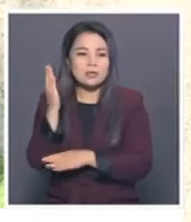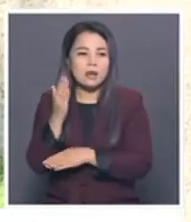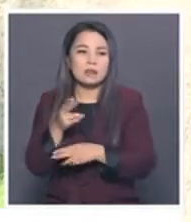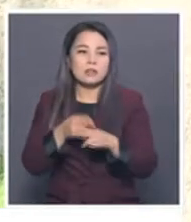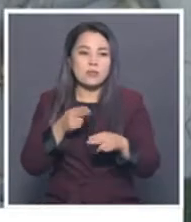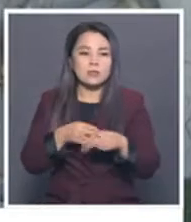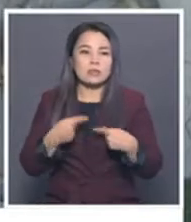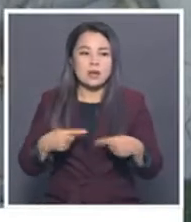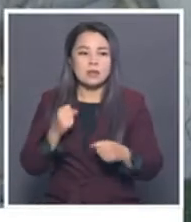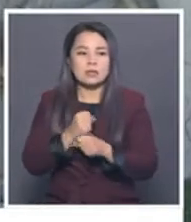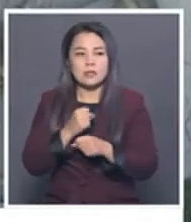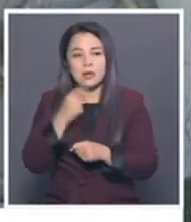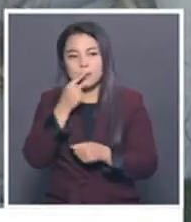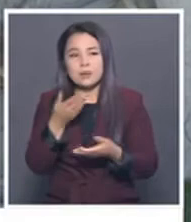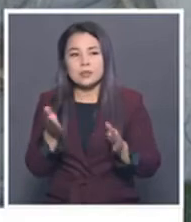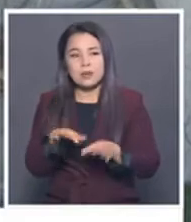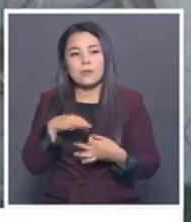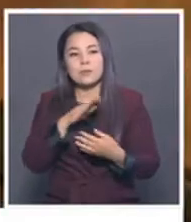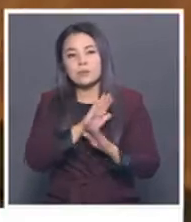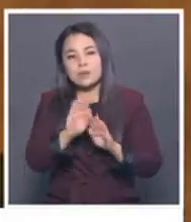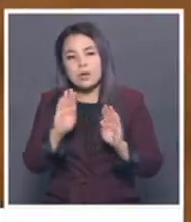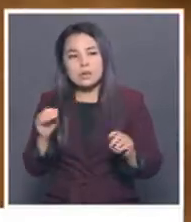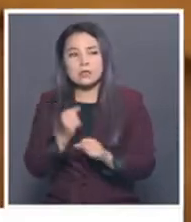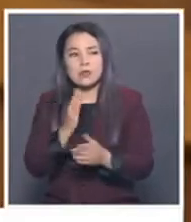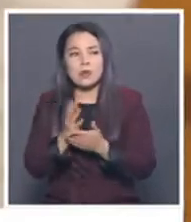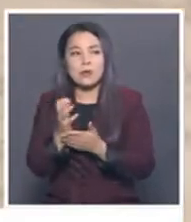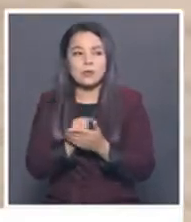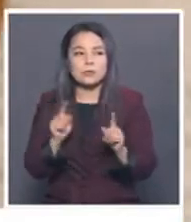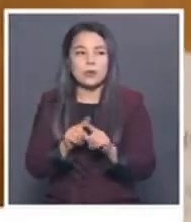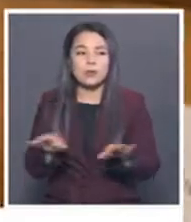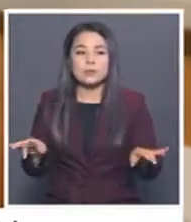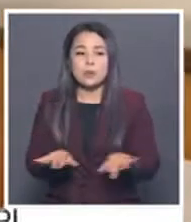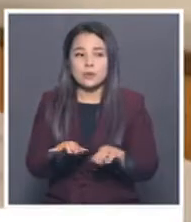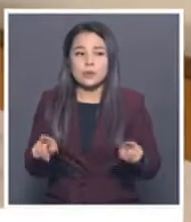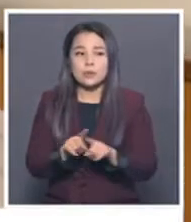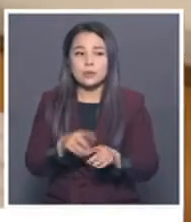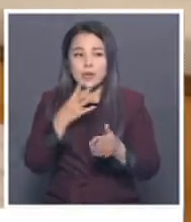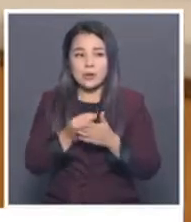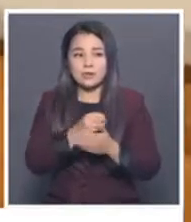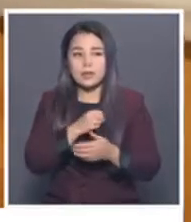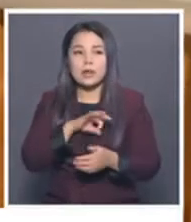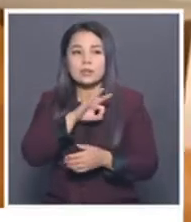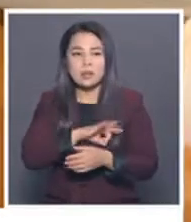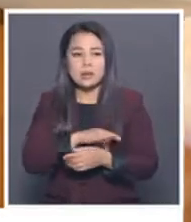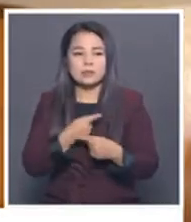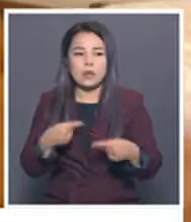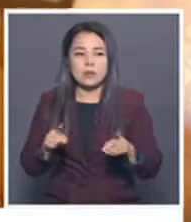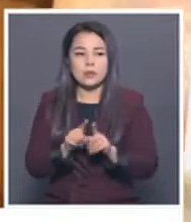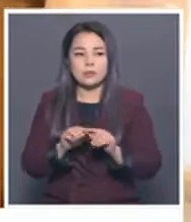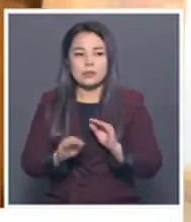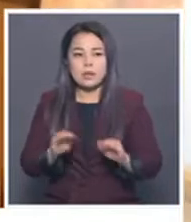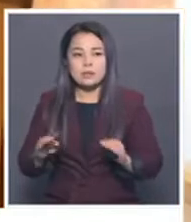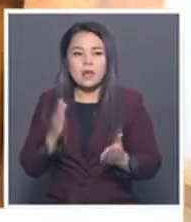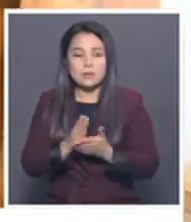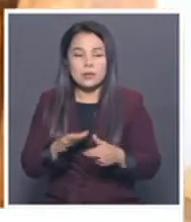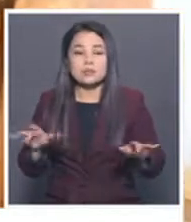бұйымдары қарияның көзіндей боп есік алдында тұр. Қоржын үйде Шәмші Қалдаяқовтың қолымен ұстаған тұтынған заттары қойылған. Мәселен,